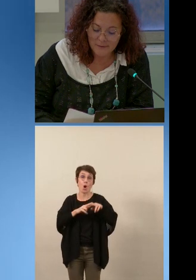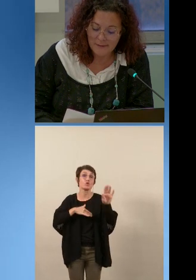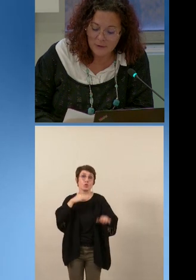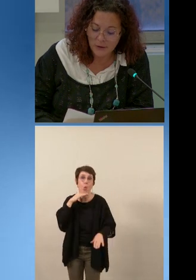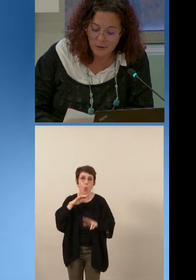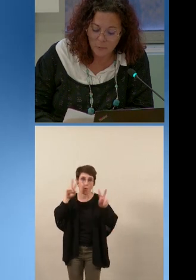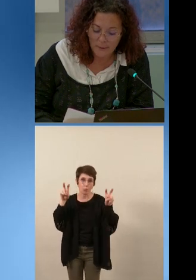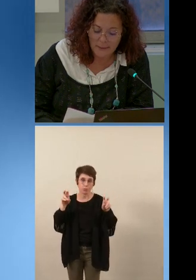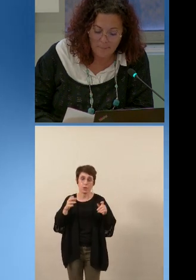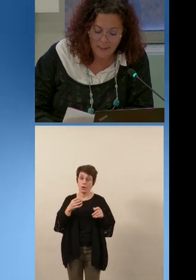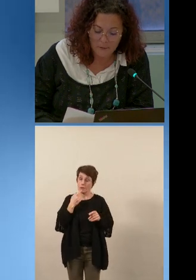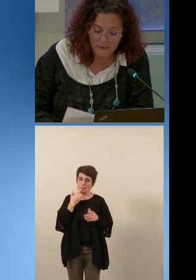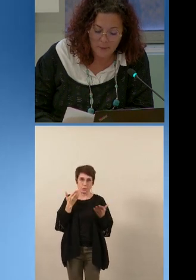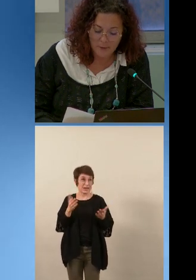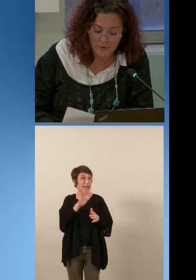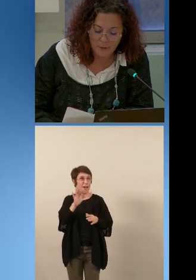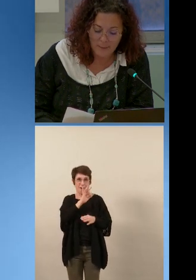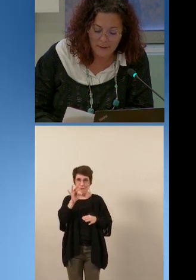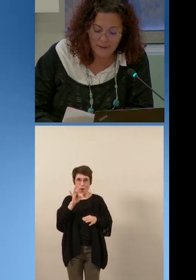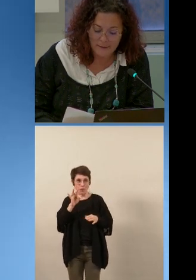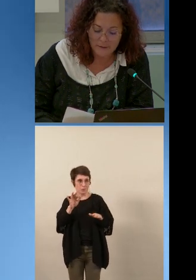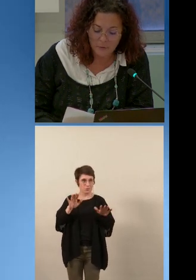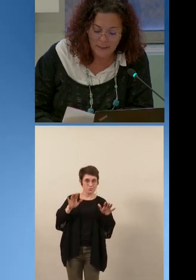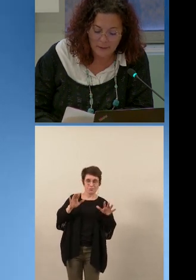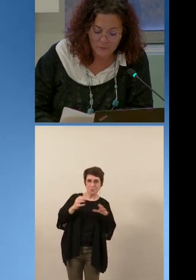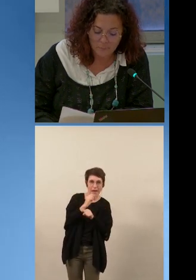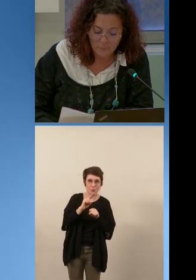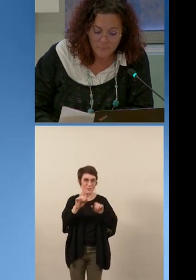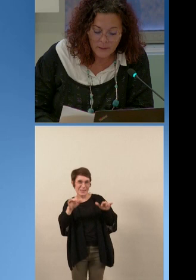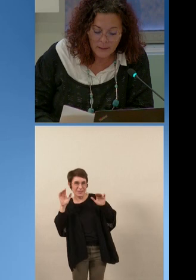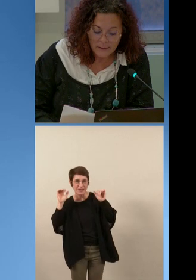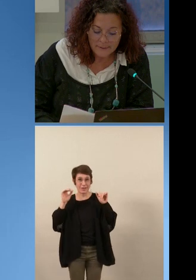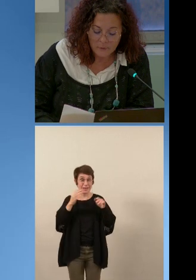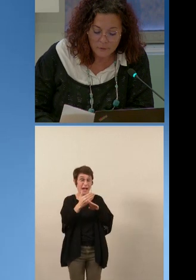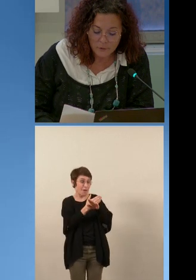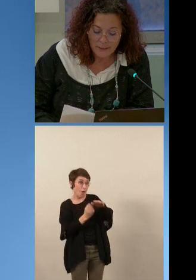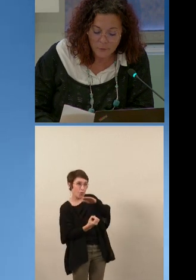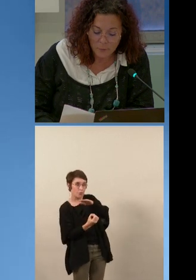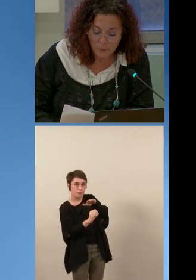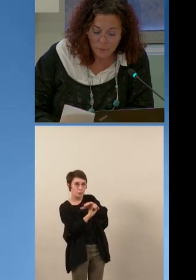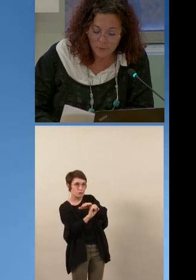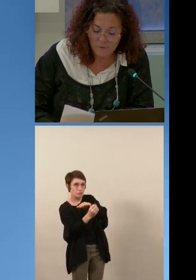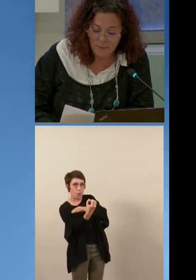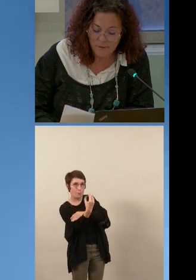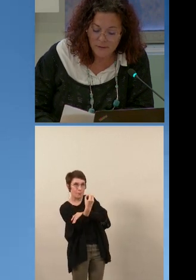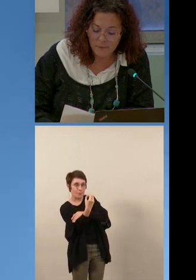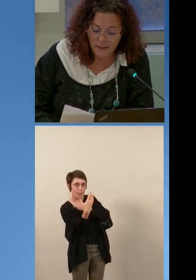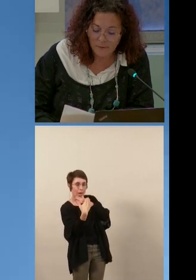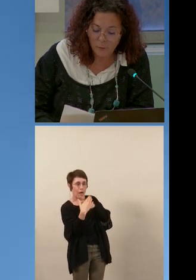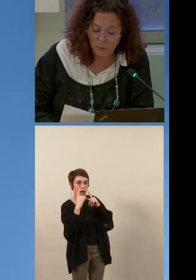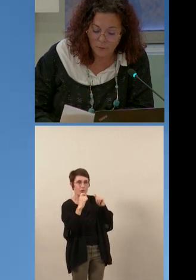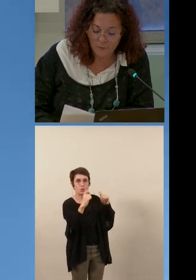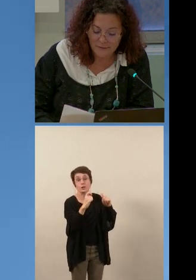représentent des tragédies que notre pays n'a pas réussi à prévenir malgré les signaux d'alerte c'est aussi une année de plus où des femmes victimes